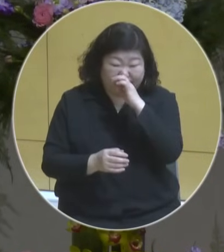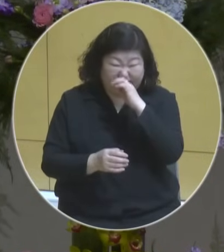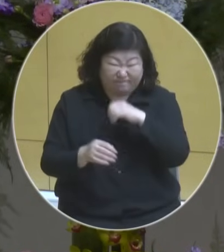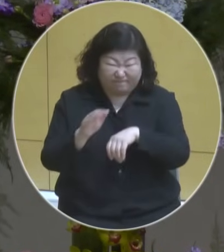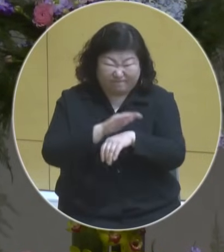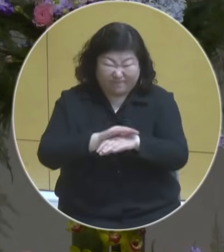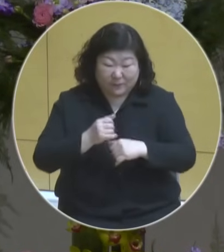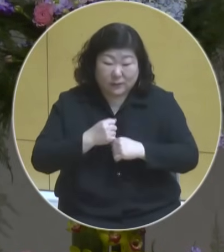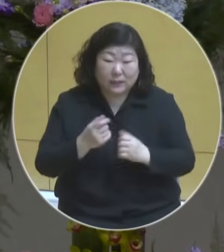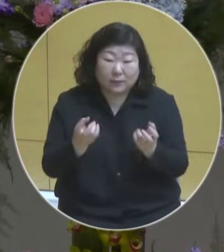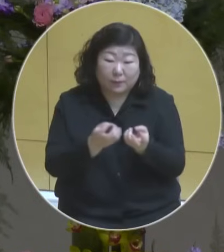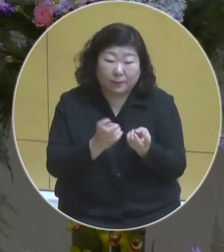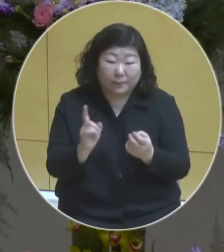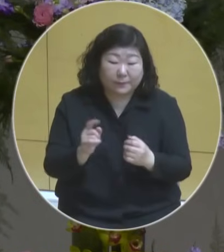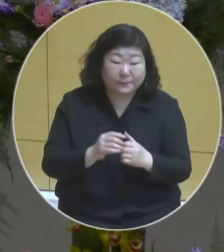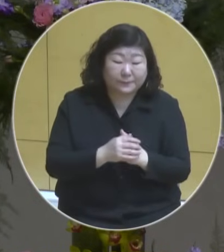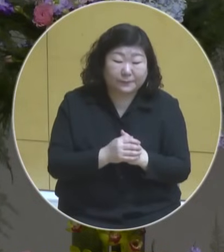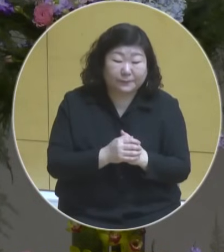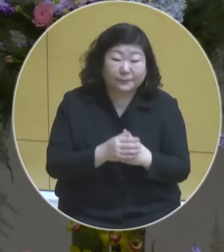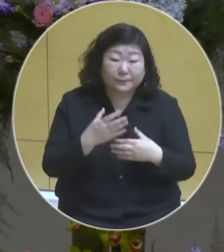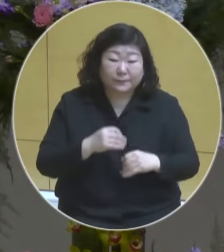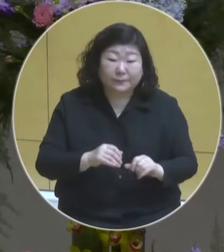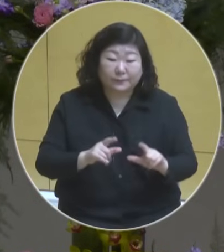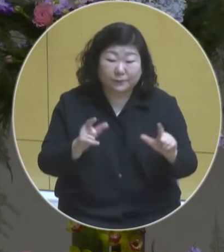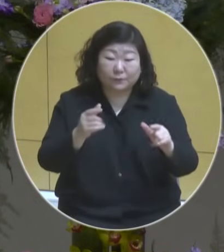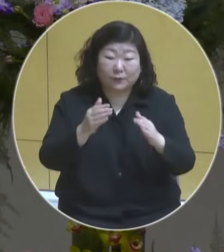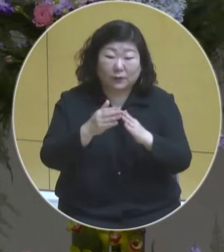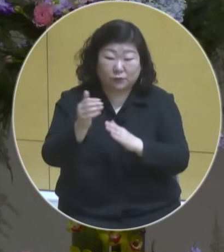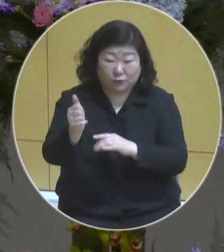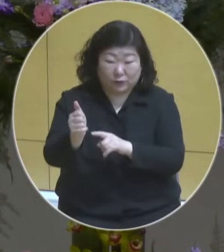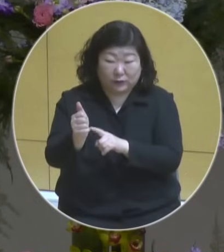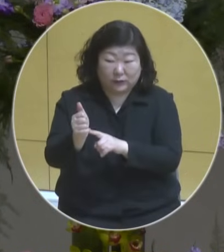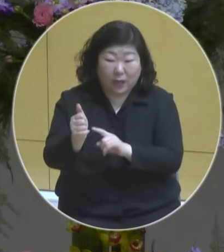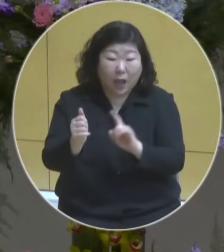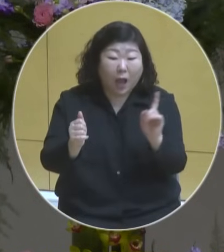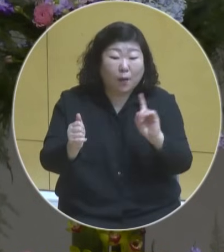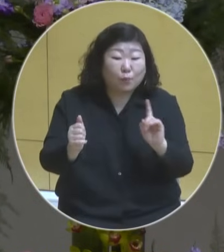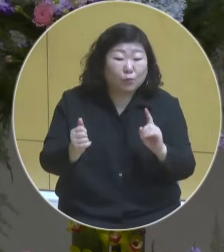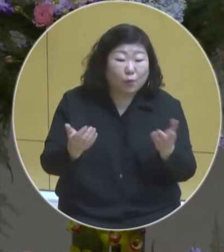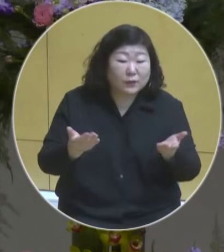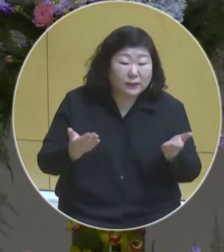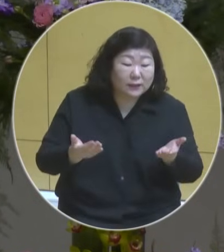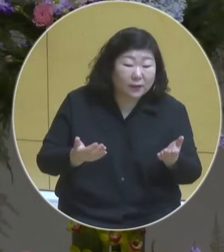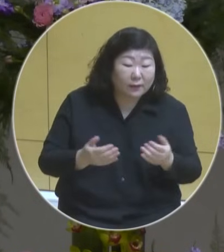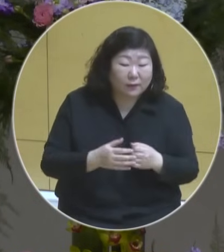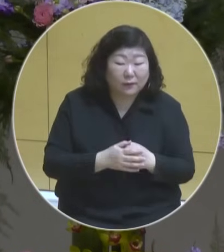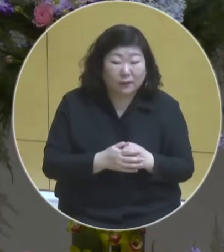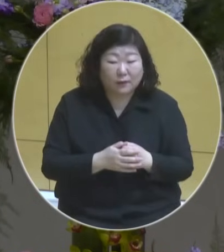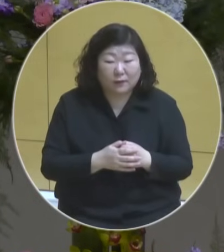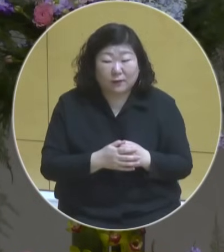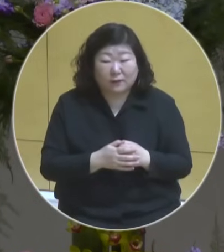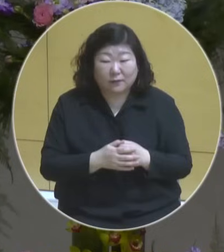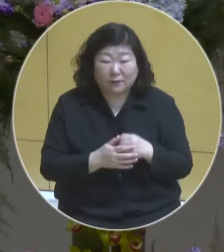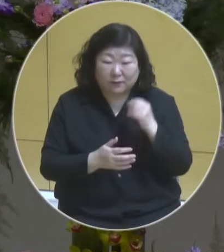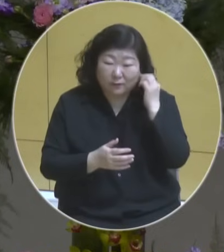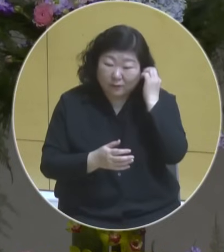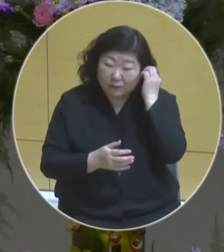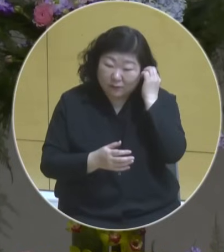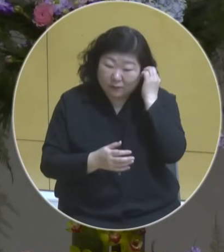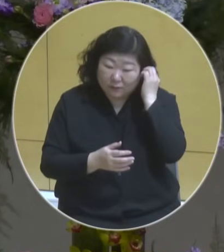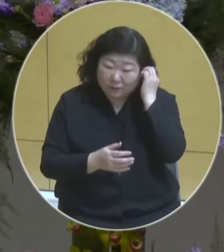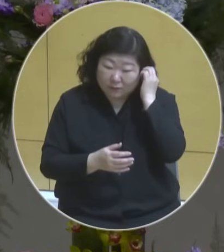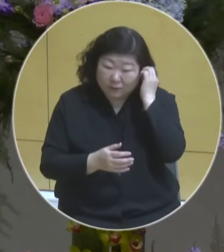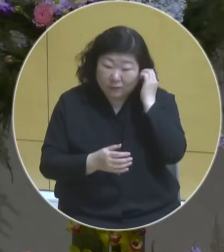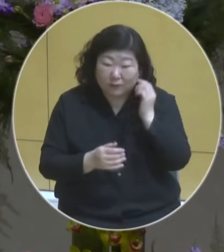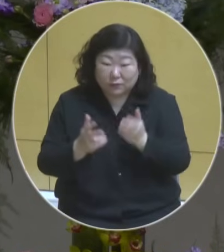지키는 방법이 뭘까요 그것은 안식일의 주인이 무슨 일을 하시는지 안식일의 주인께서 무슨